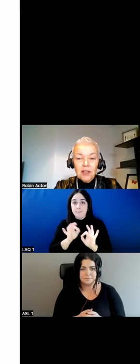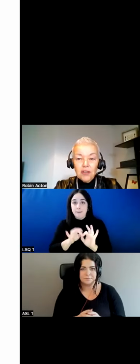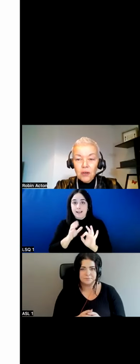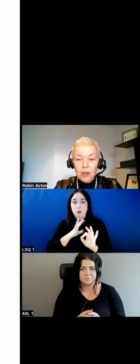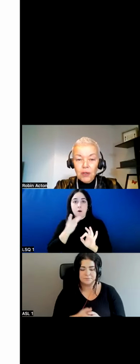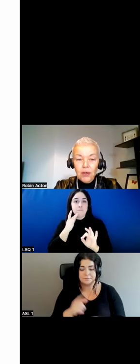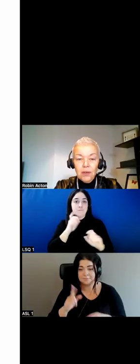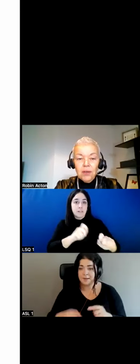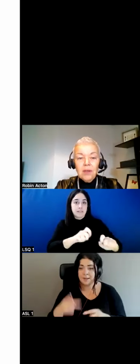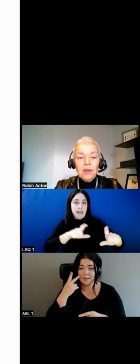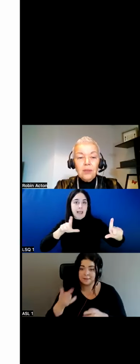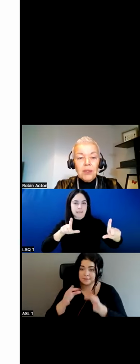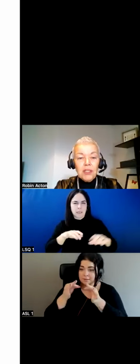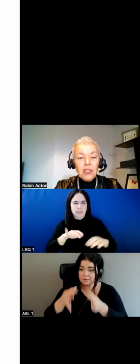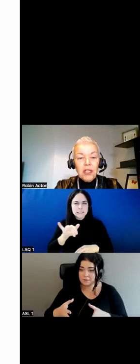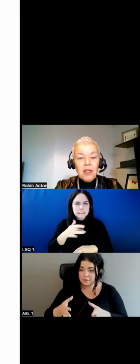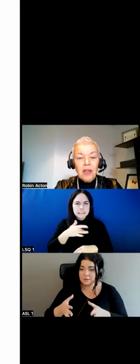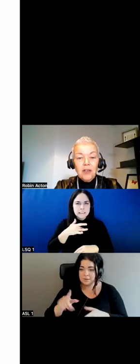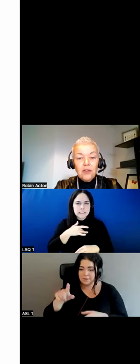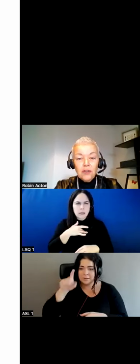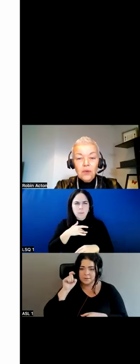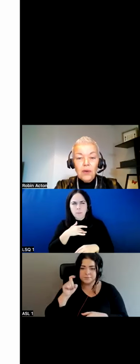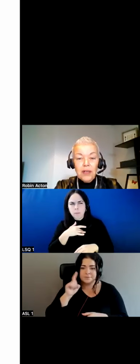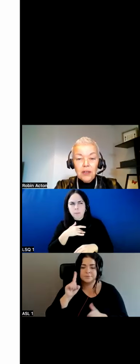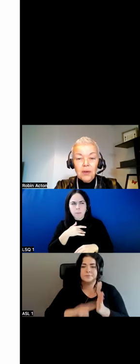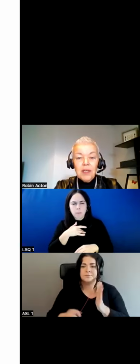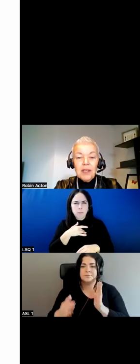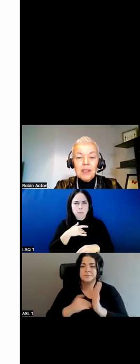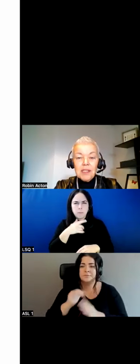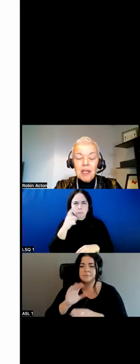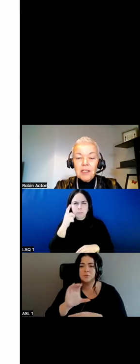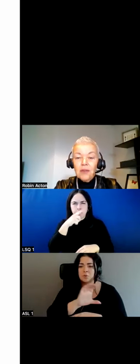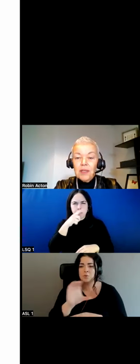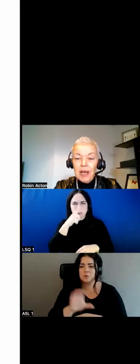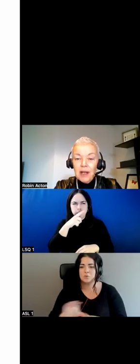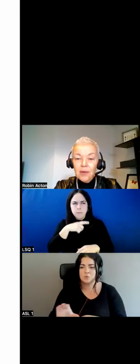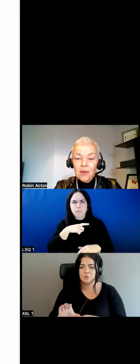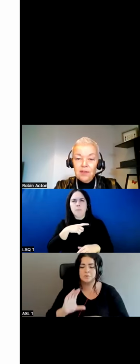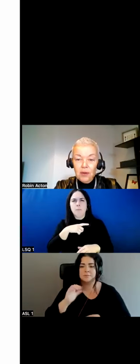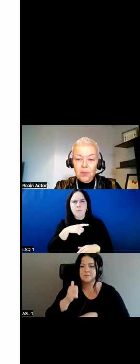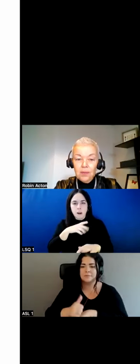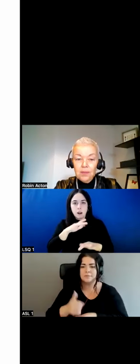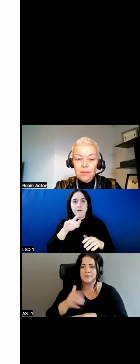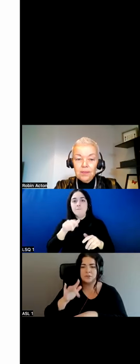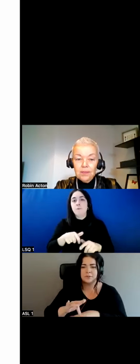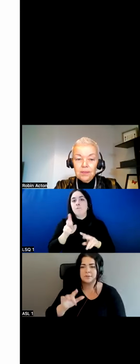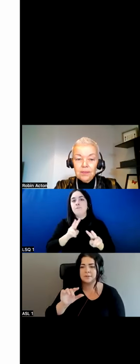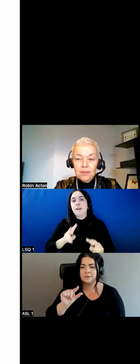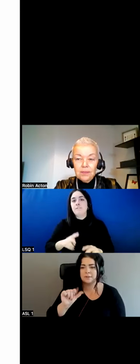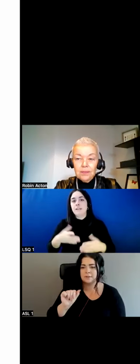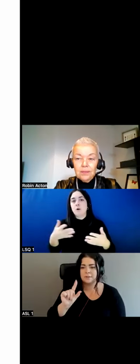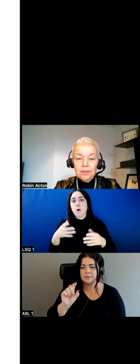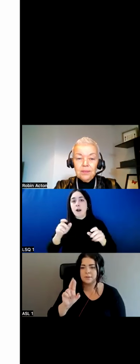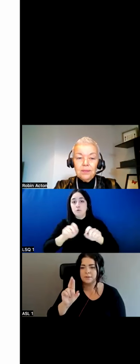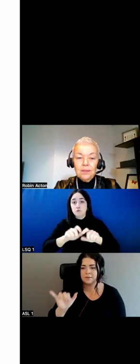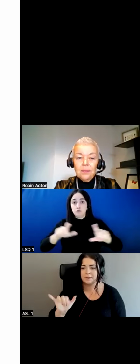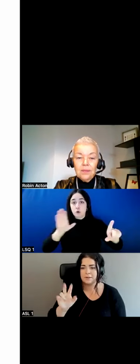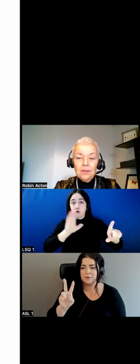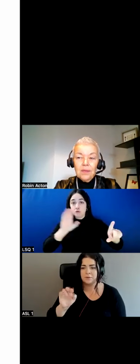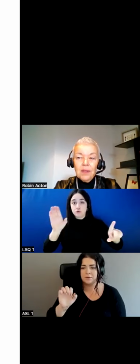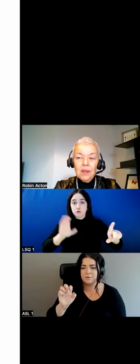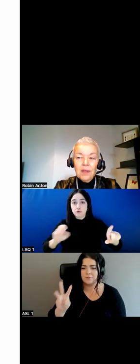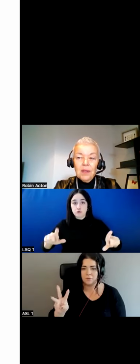Si vous ne pouvez pas voir l'interprète, veuillez vérifier que votre fenêtre Zoom est réglée sur Vue de la